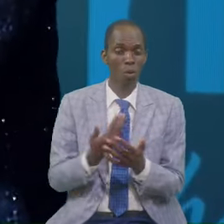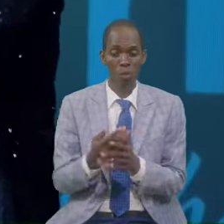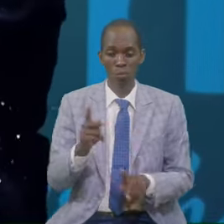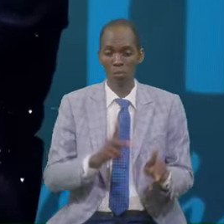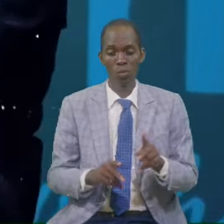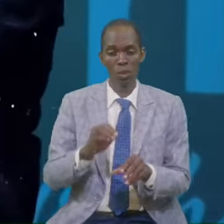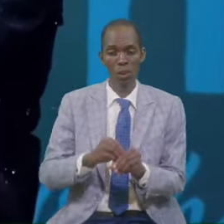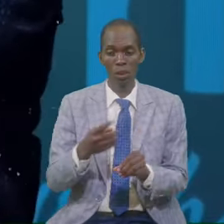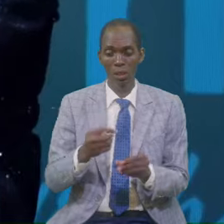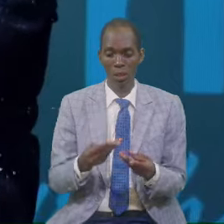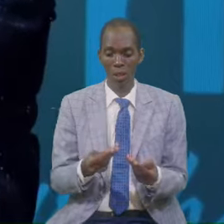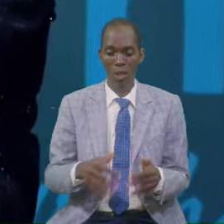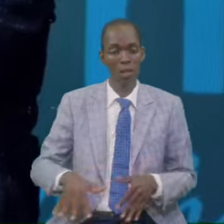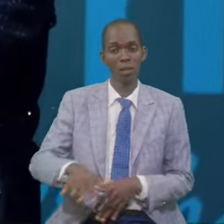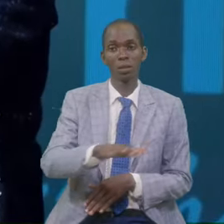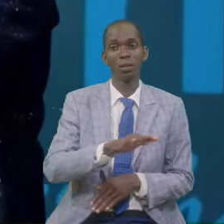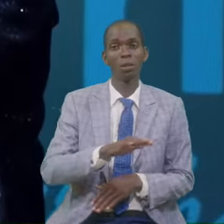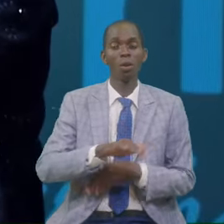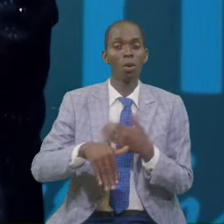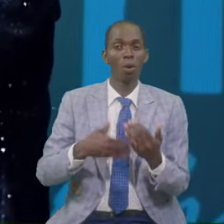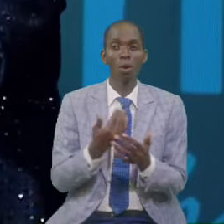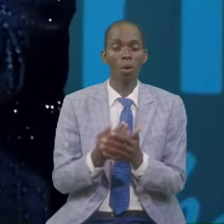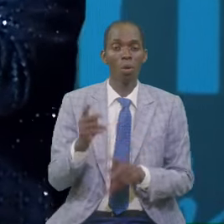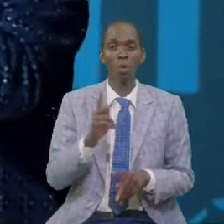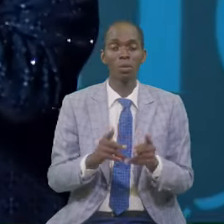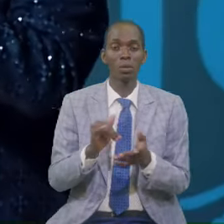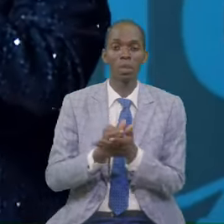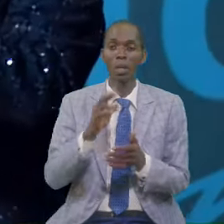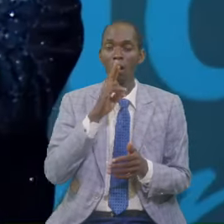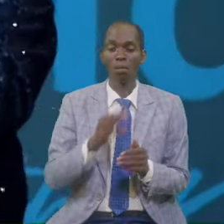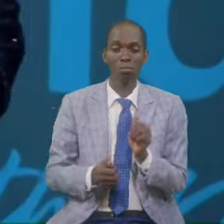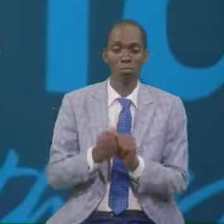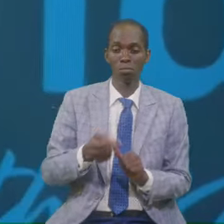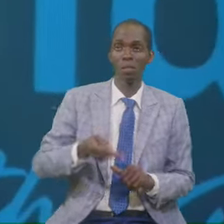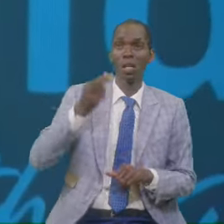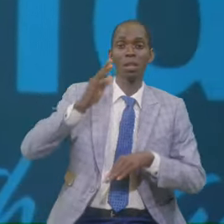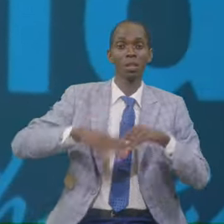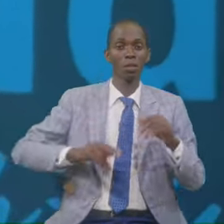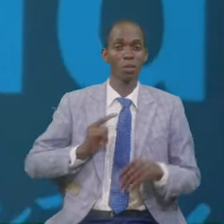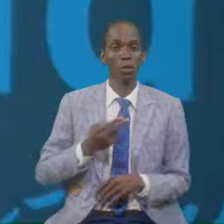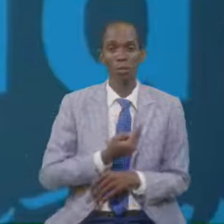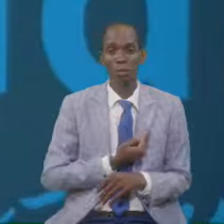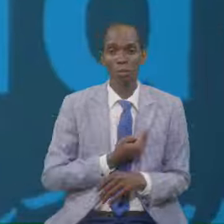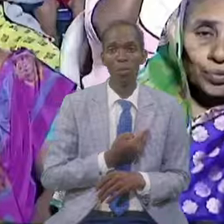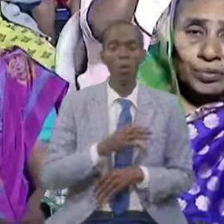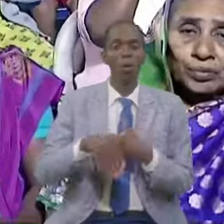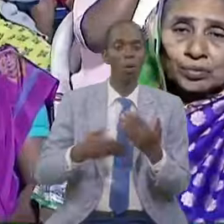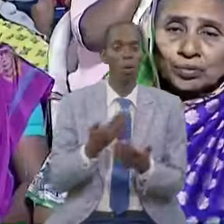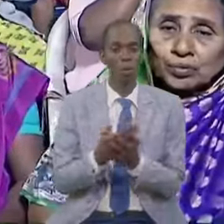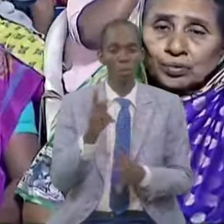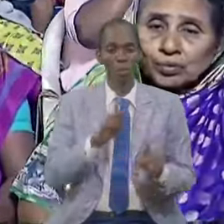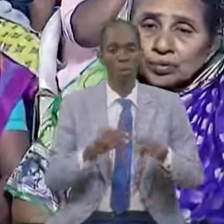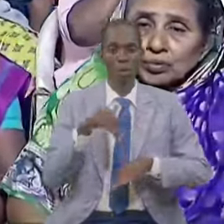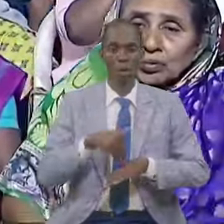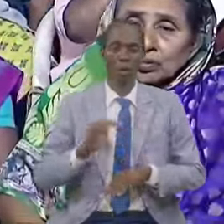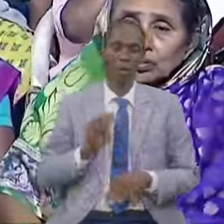ఉన్న వారందరూ. All higher than we are. అలాగే మనకంటే ఔన్నత్యంలో ఉన్నవారు. All at our level. మన యొక్క స్థాయిలో